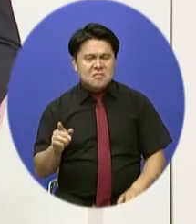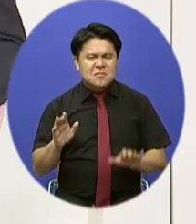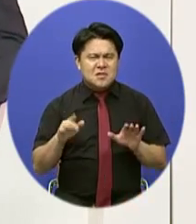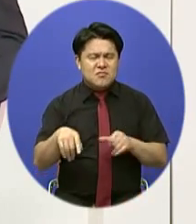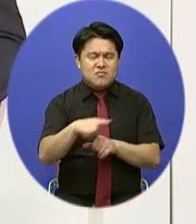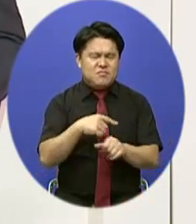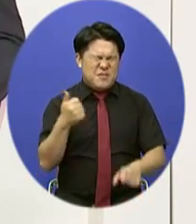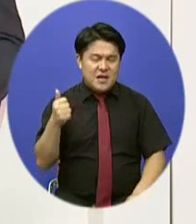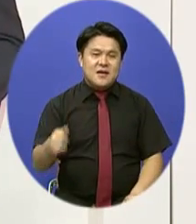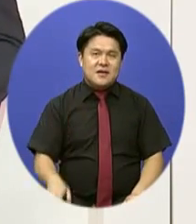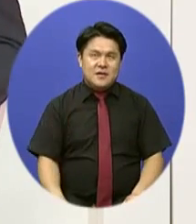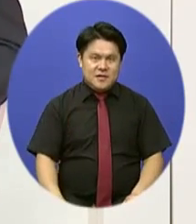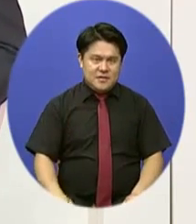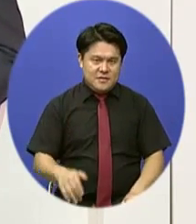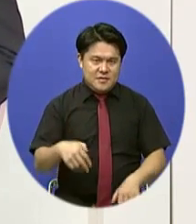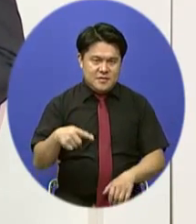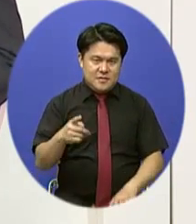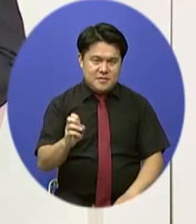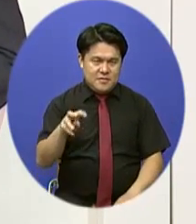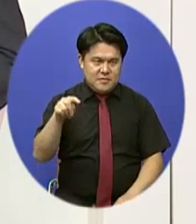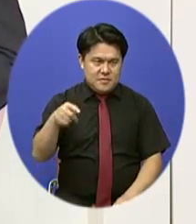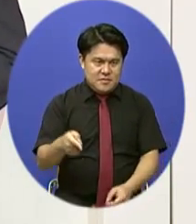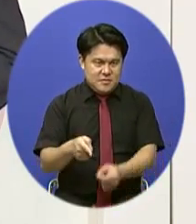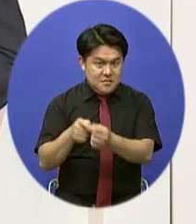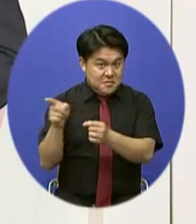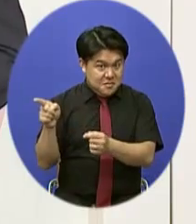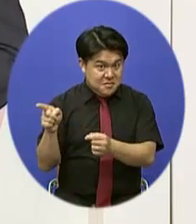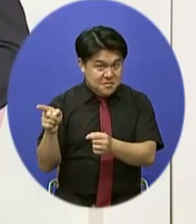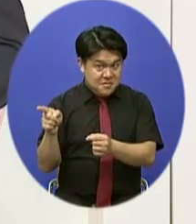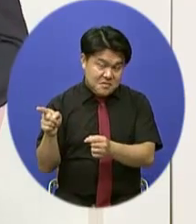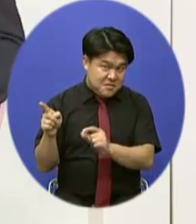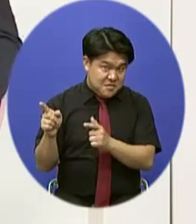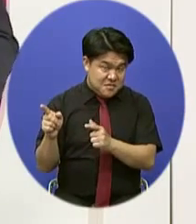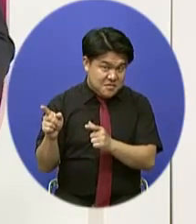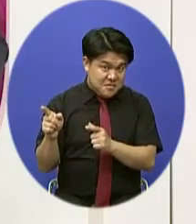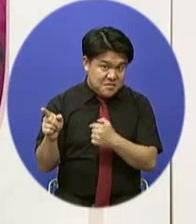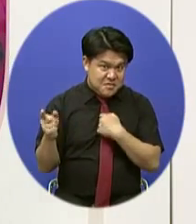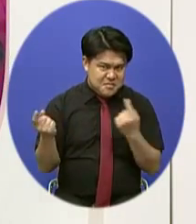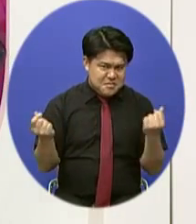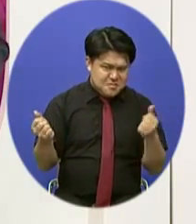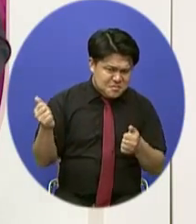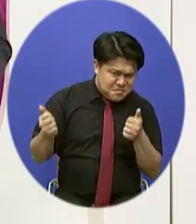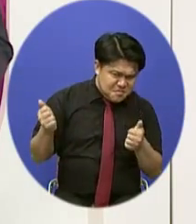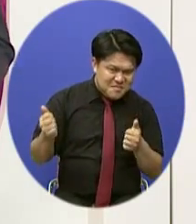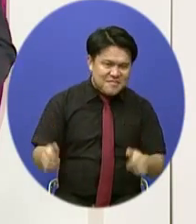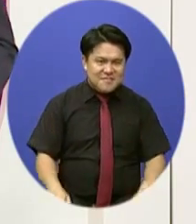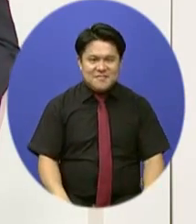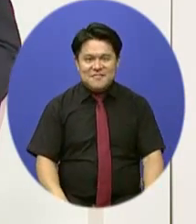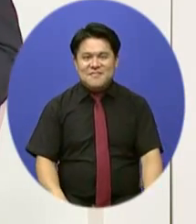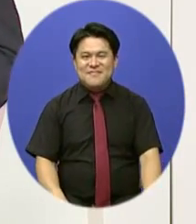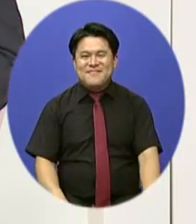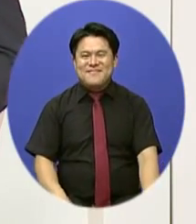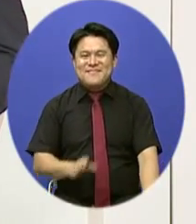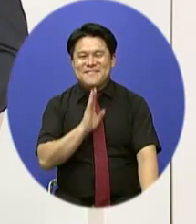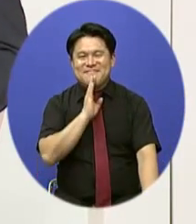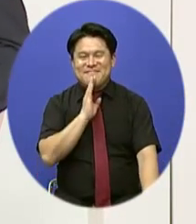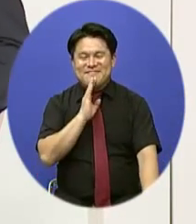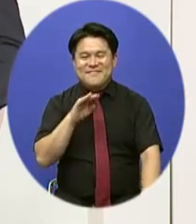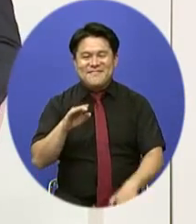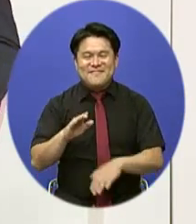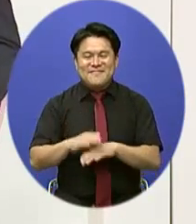너무너무 좋습니다. 손봉수 씨가 1위 아니에요? 아, 비카비카 하는 것 같은데? 비카비카. 아, 우리 손봉수 씨 팬들이 많잖아요. 손봉수 또. 우리